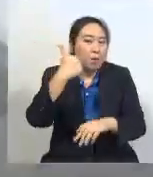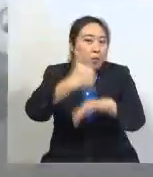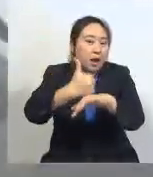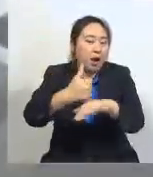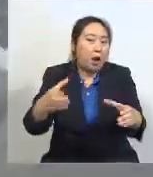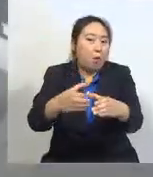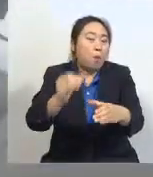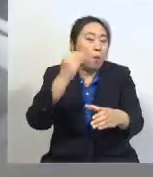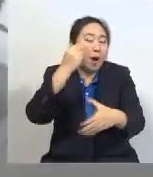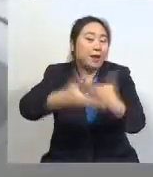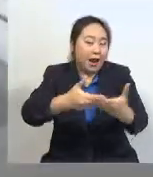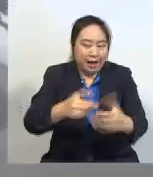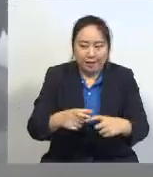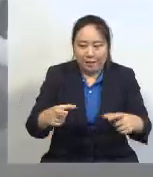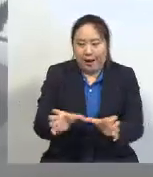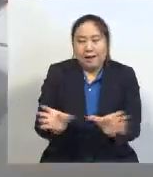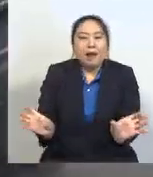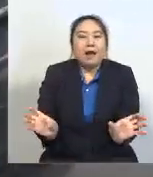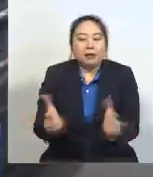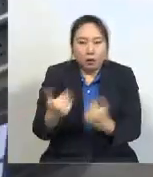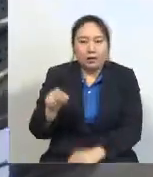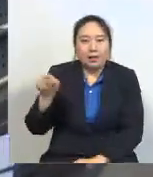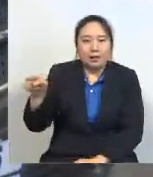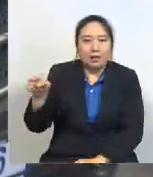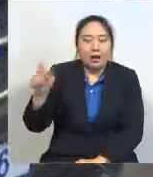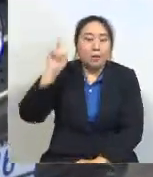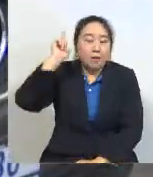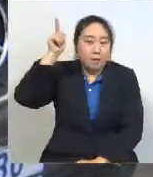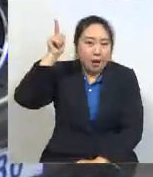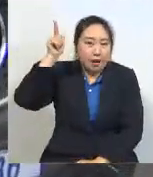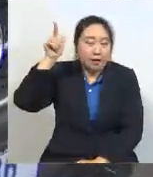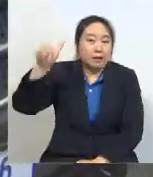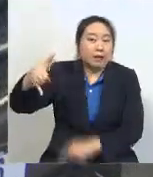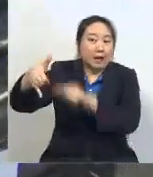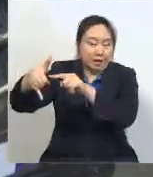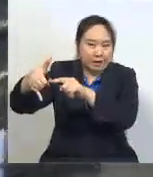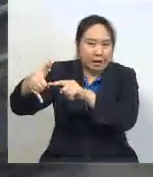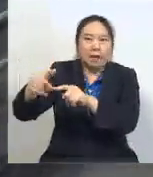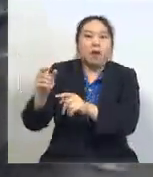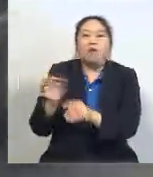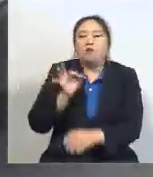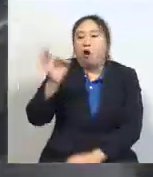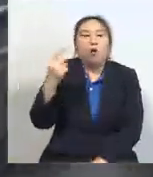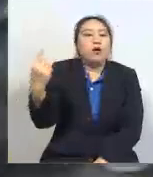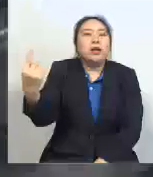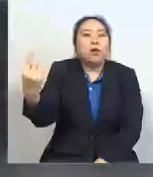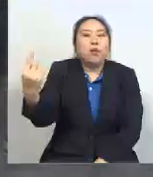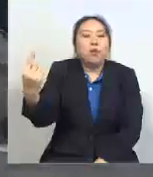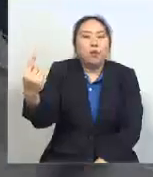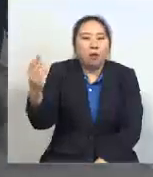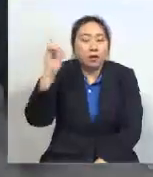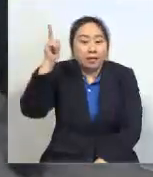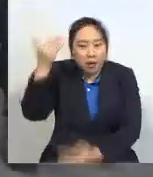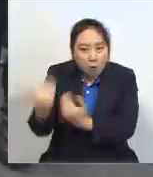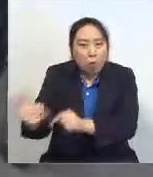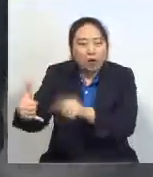ษดามหานครเป็นผู้สั่งจ่ายเหมือนกันทำให้ในพานทองแท้ตกที่นั่งเป็นจำเลยคนเดียวในชั้นพิจารณาของศาลอาญาคดีทุจ